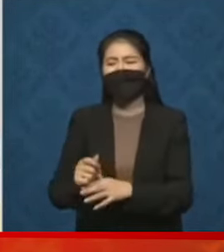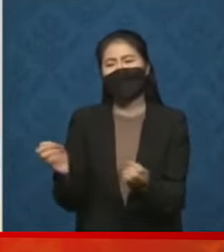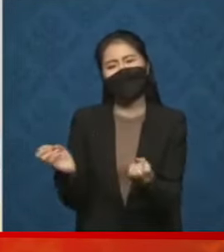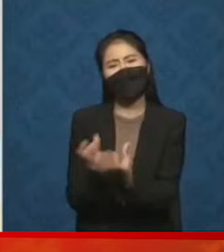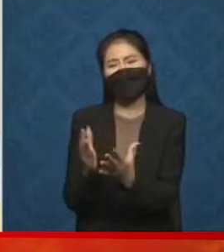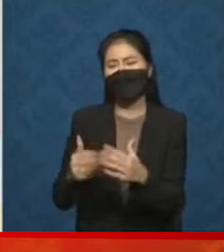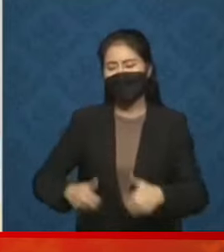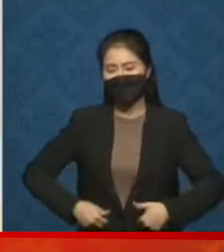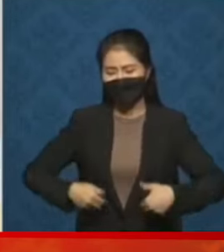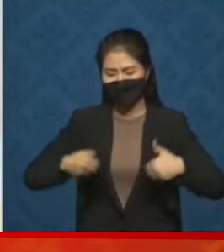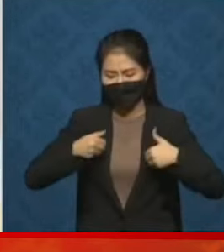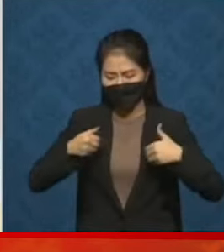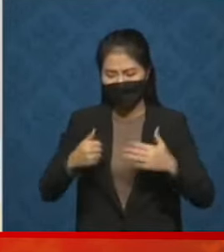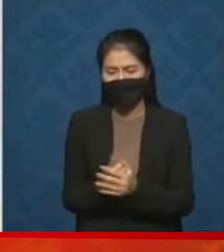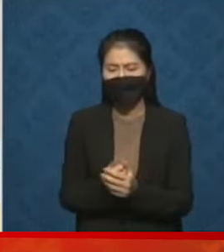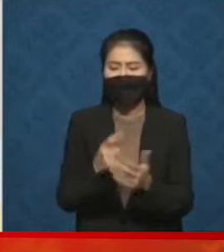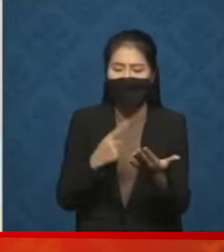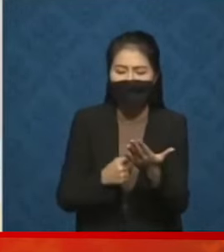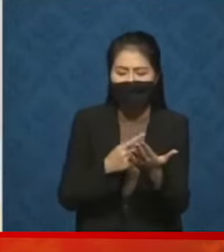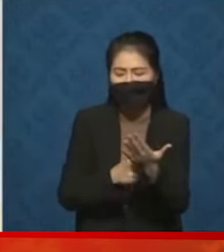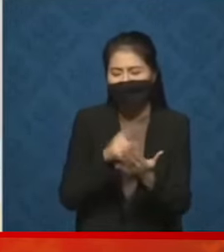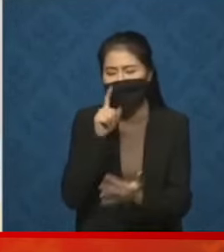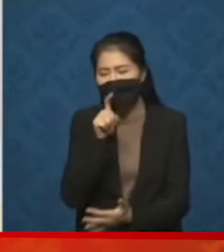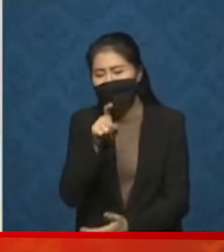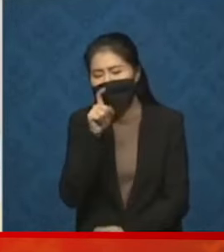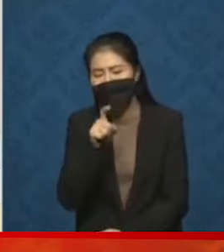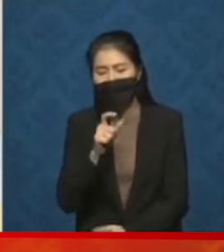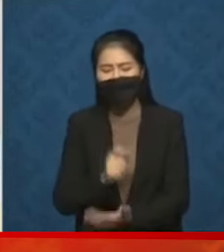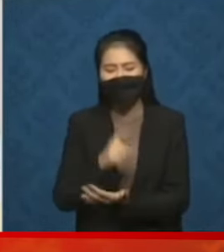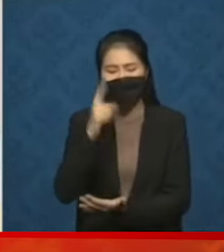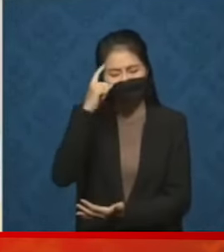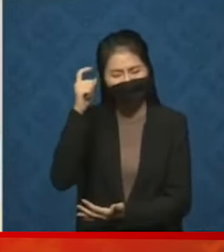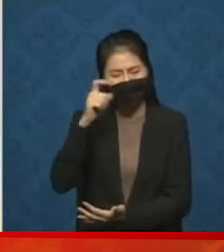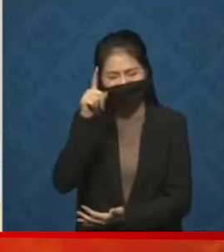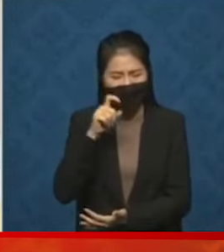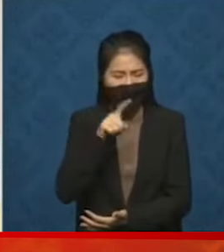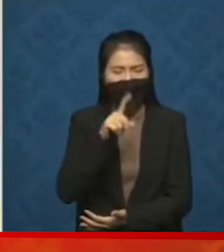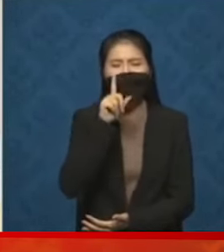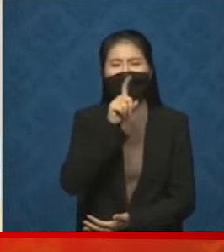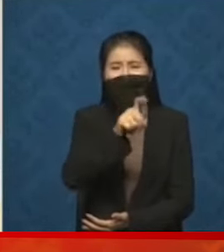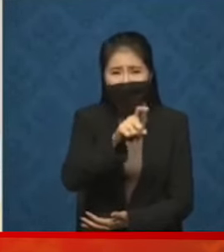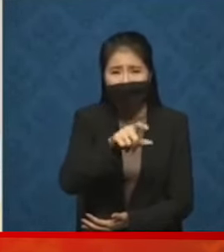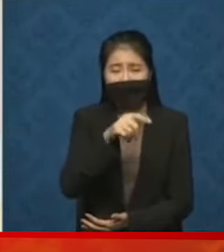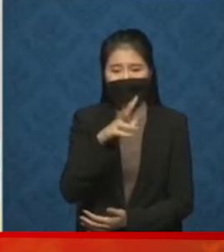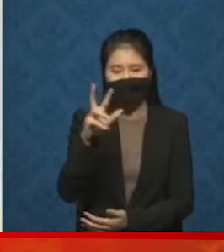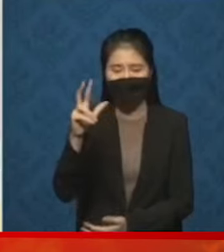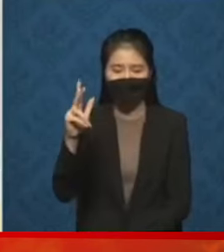มันยงเป็ปัญหาวันนี้เขาขอล้ให้ผมมาถามกทุสด